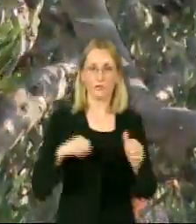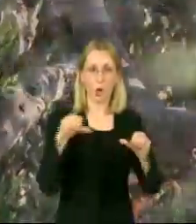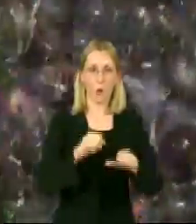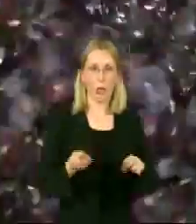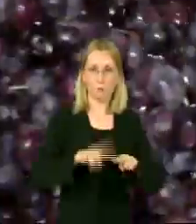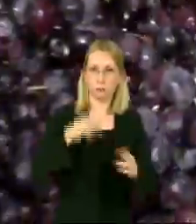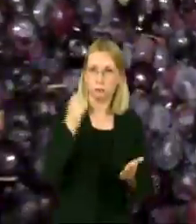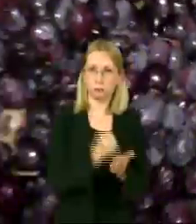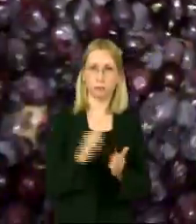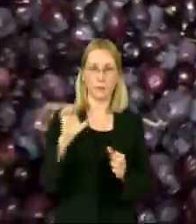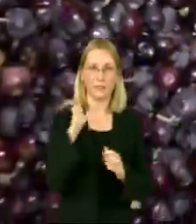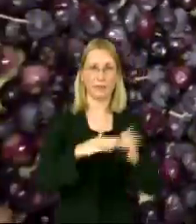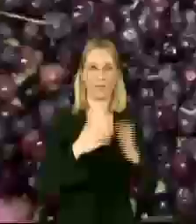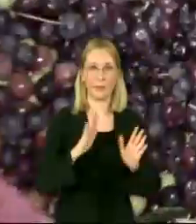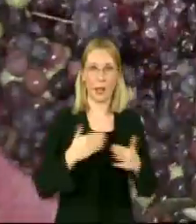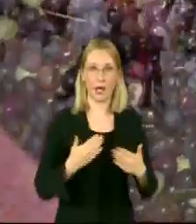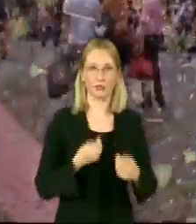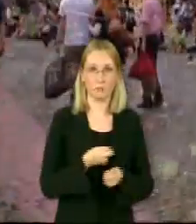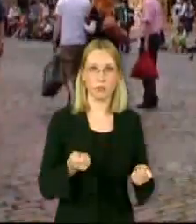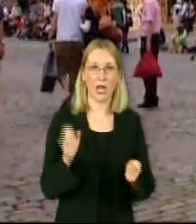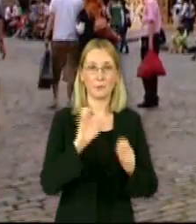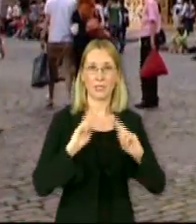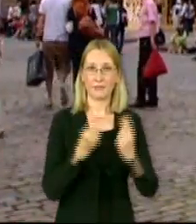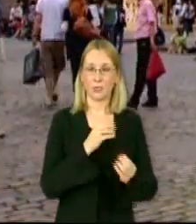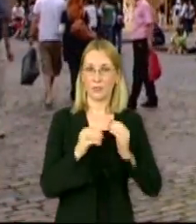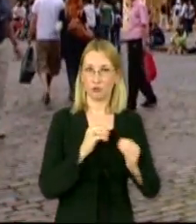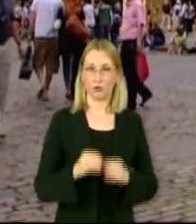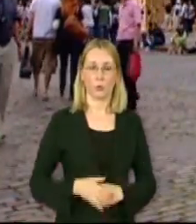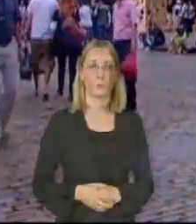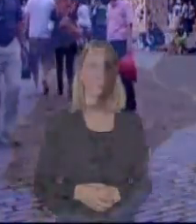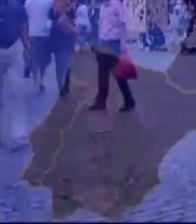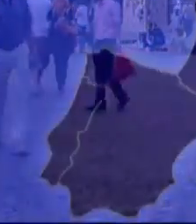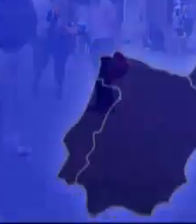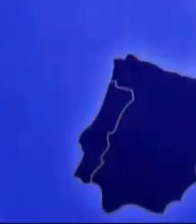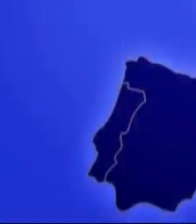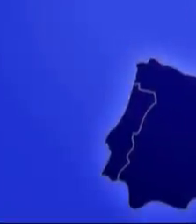svoje ulje s dodatnom potvrdom europske kvalitete lakše prodati na europskom i svjetskom tržištu.